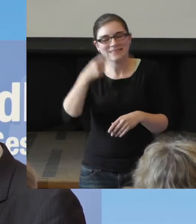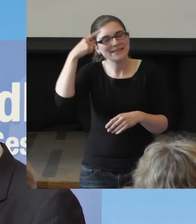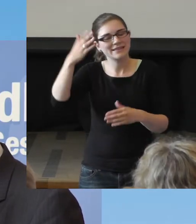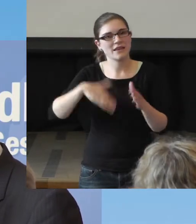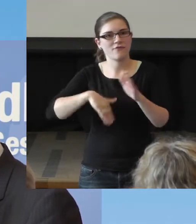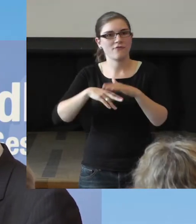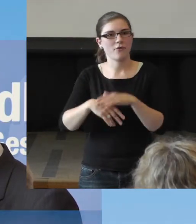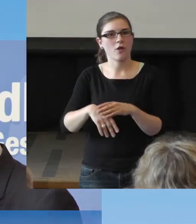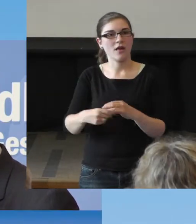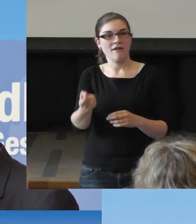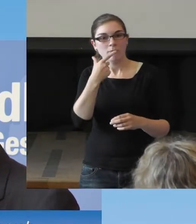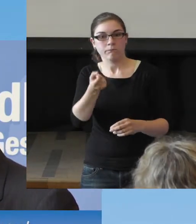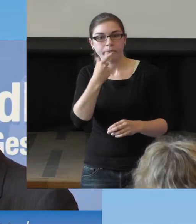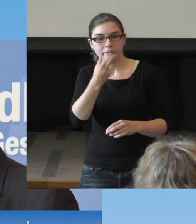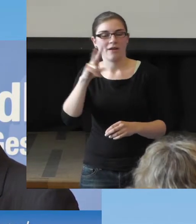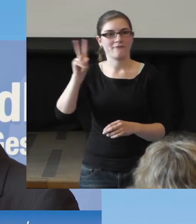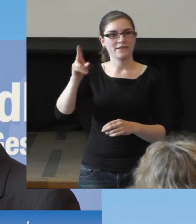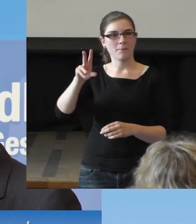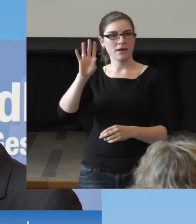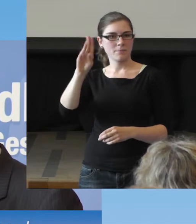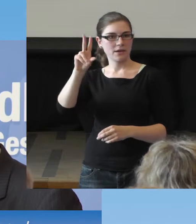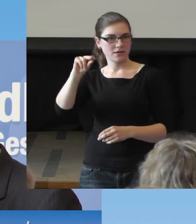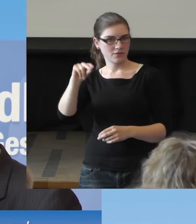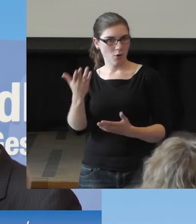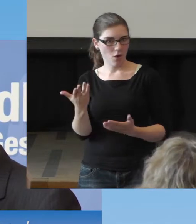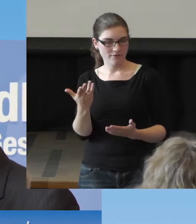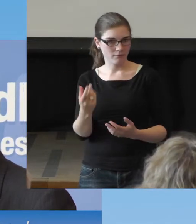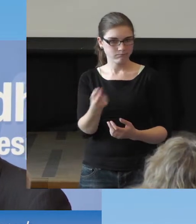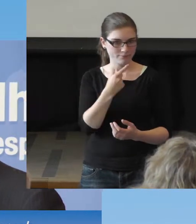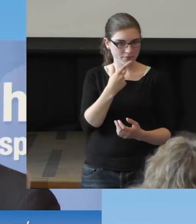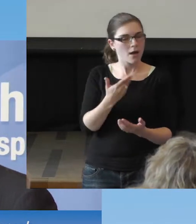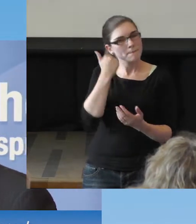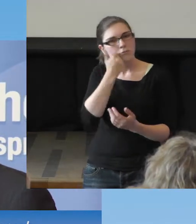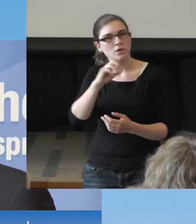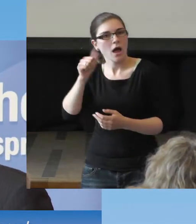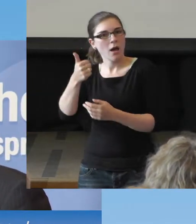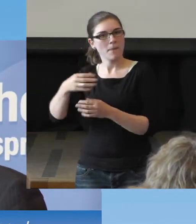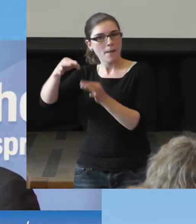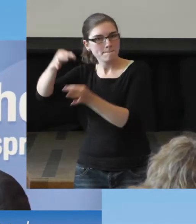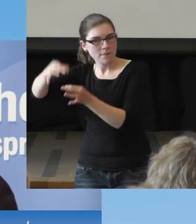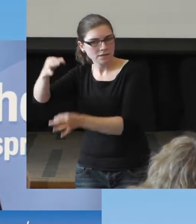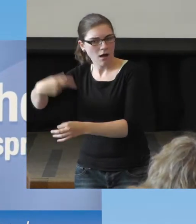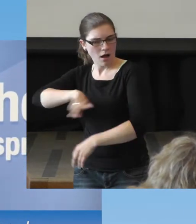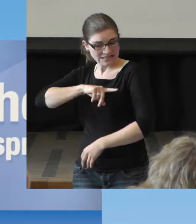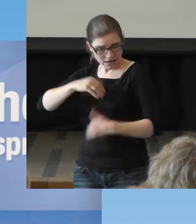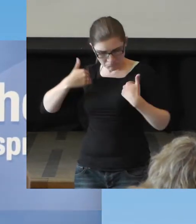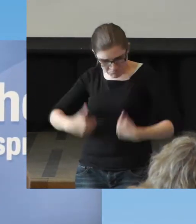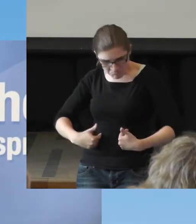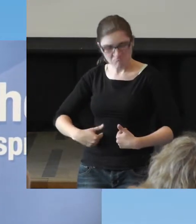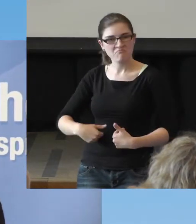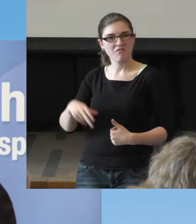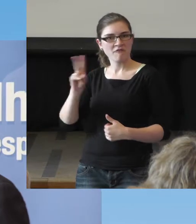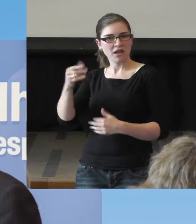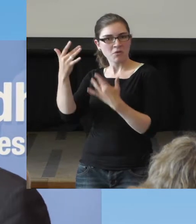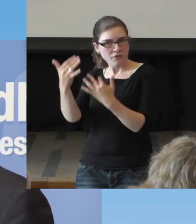wenn nicht ein Vitamin B12 Mangel besteht. Also lieber einmal mal Vitamin B12 messen. Wohl muss man sagen, dass